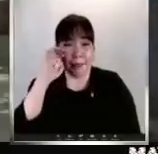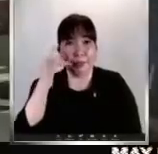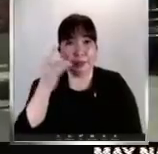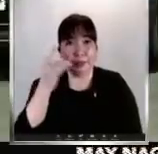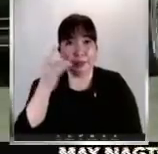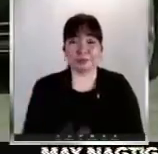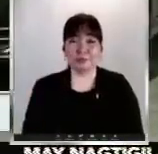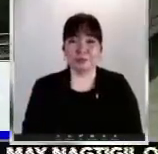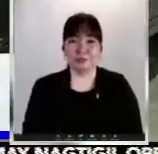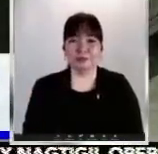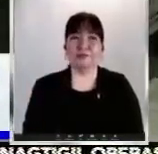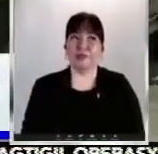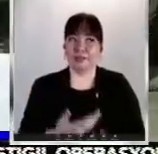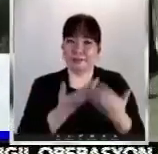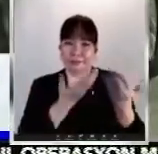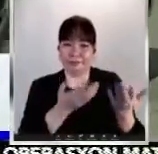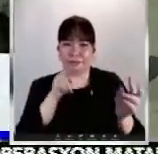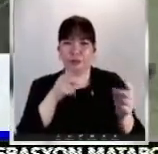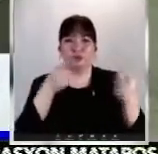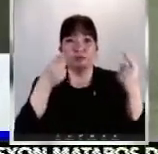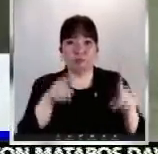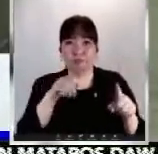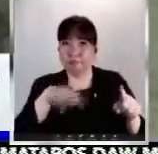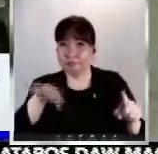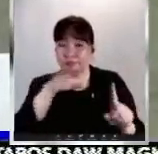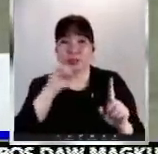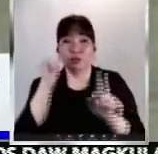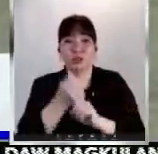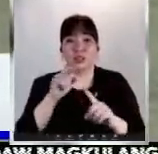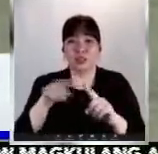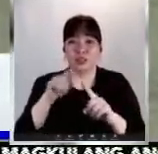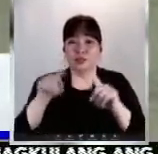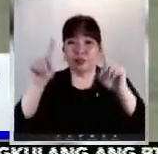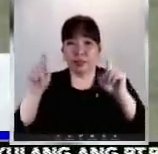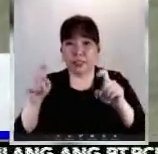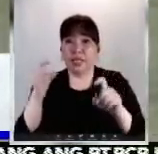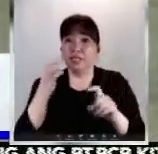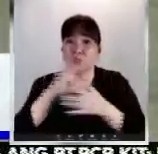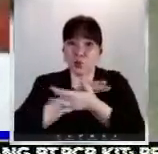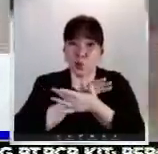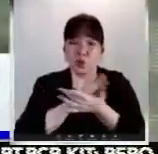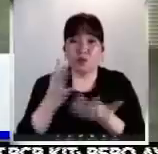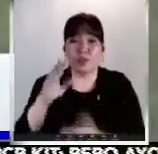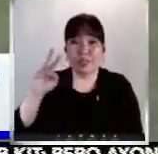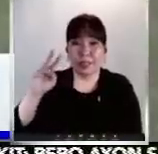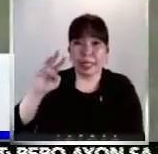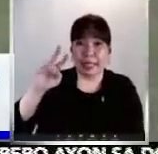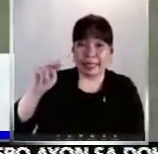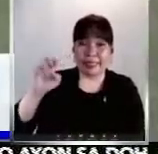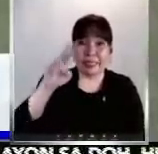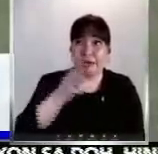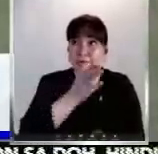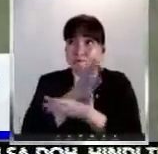Ganito ang sitwasyon sa mga COVID testing center sa ilang bahagi ng Metro Manila na inikutan ng GMA News ngayong araw. Sa